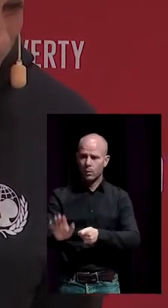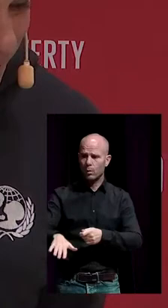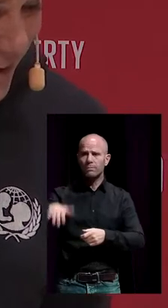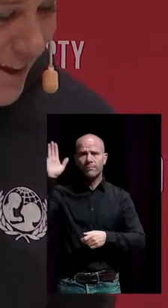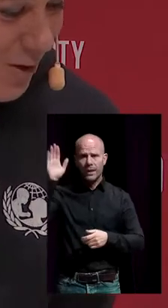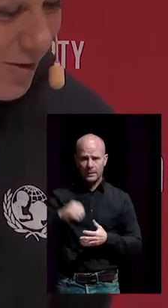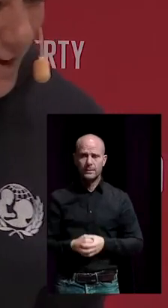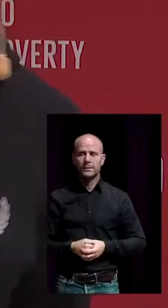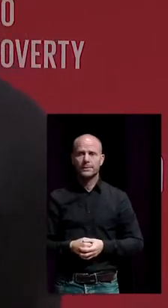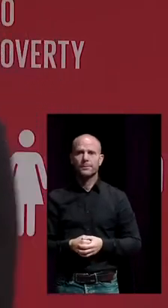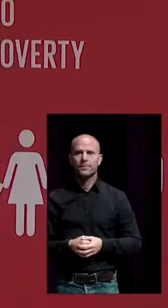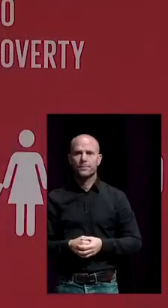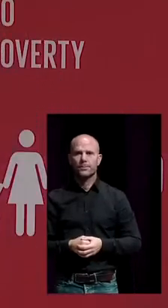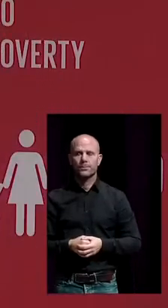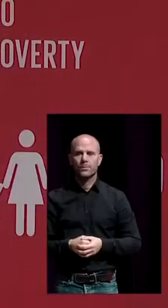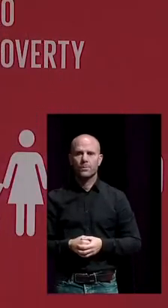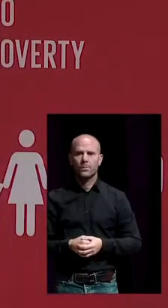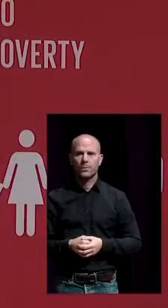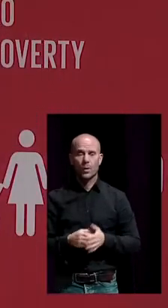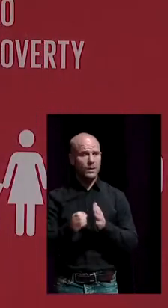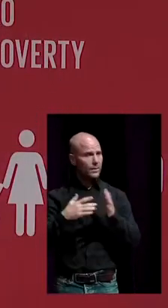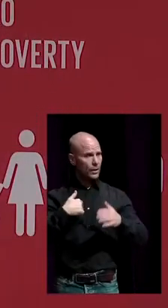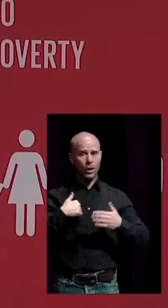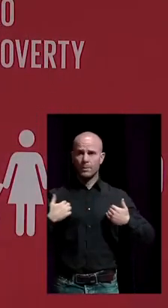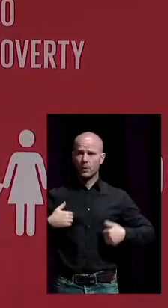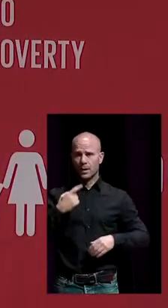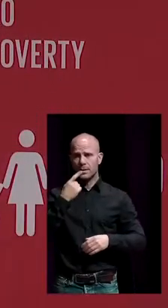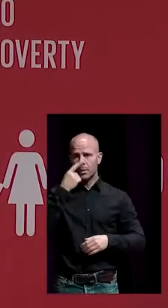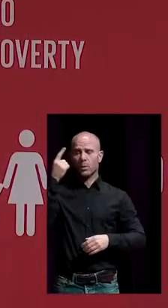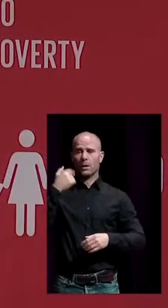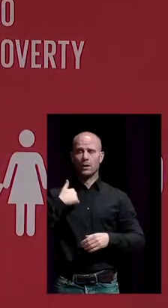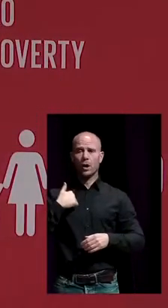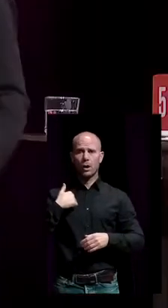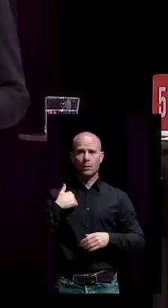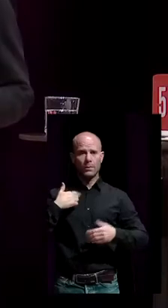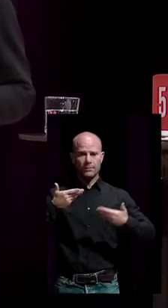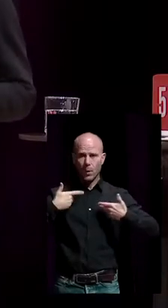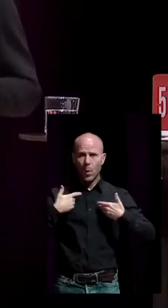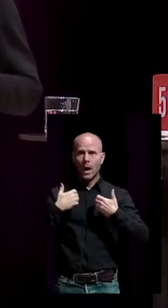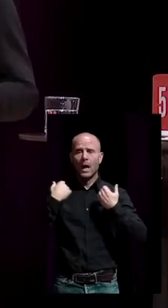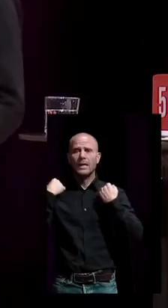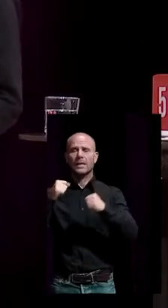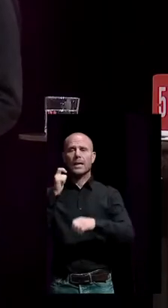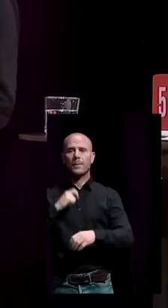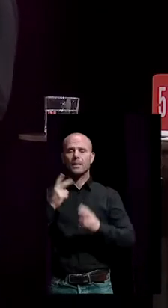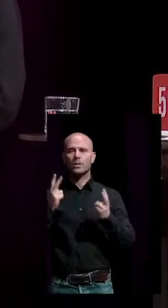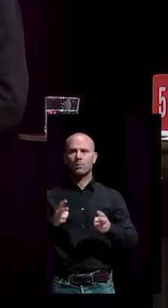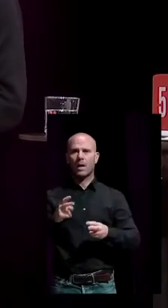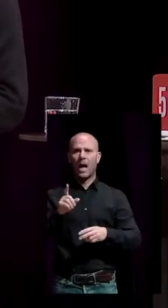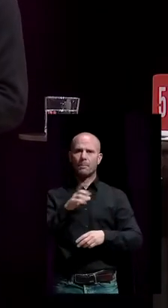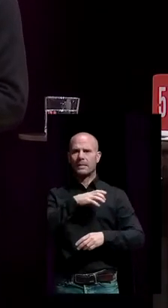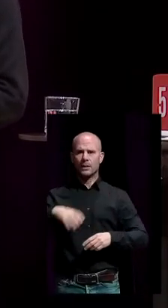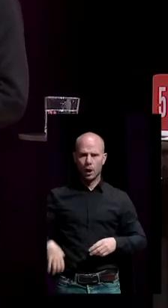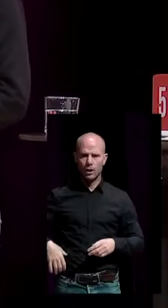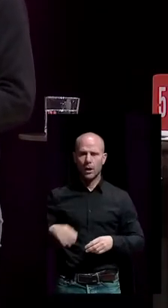uppväxt. Och därför så är jag väldigt stolt att jag får engagera mig nu som ambassadör i UNICEFs